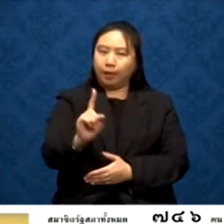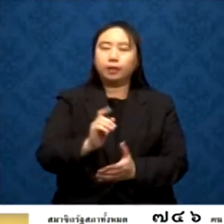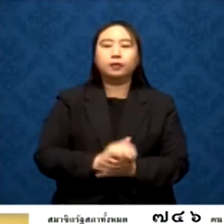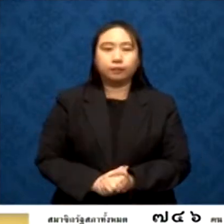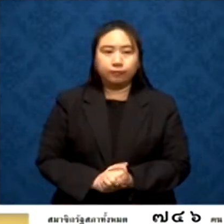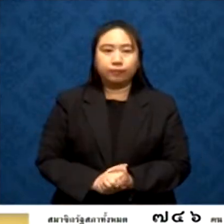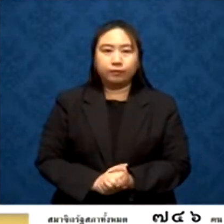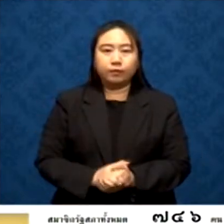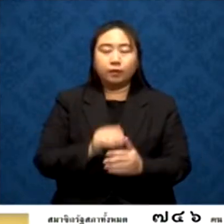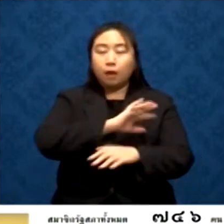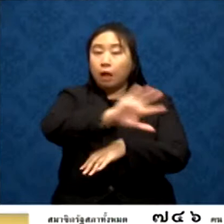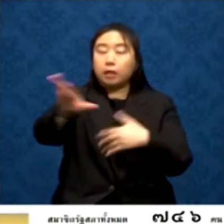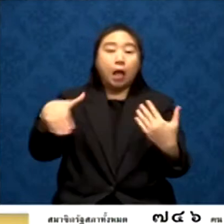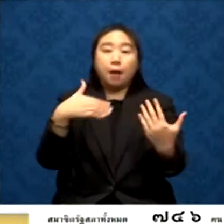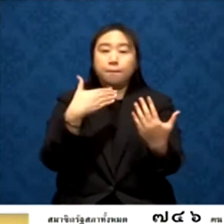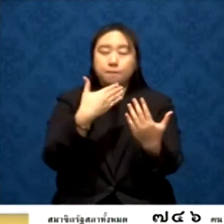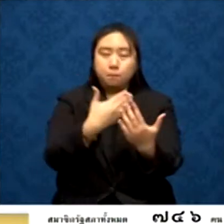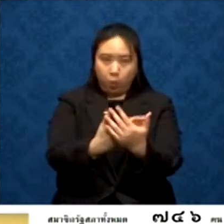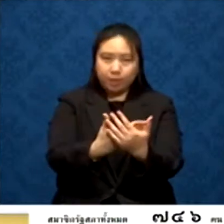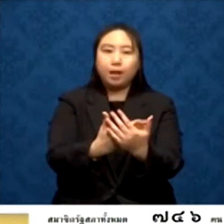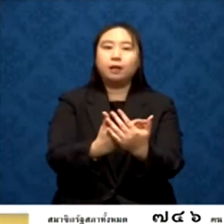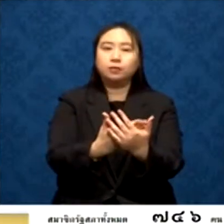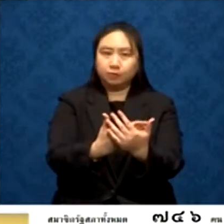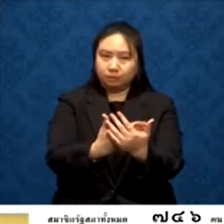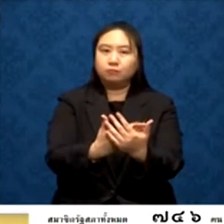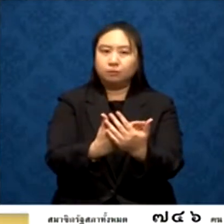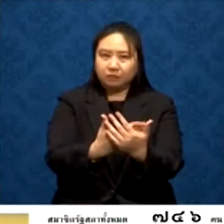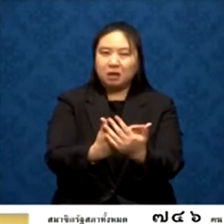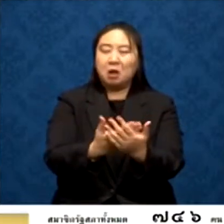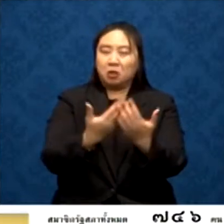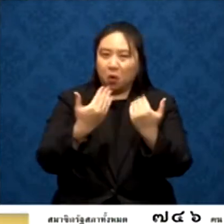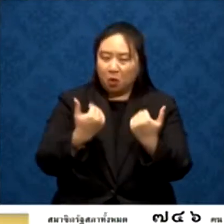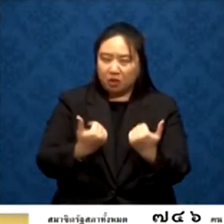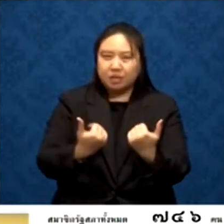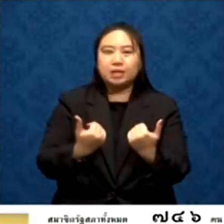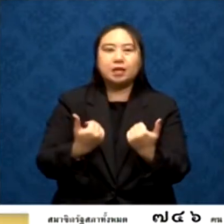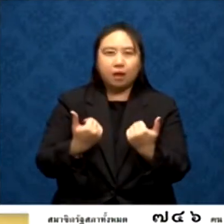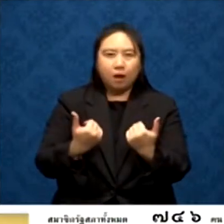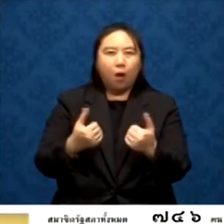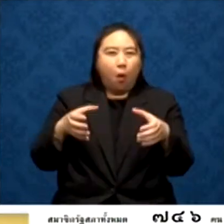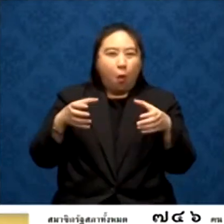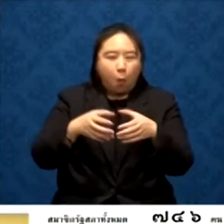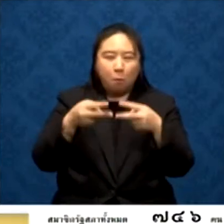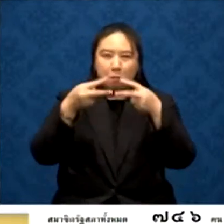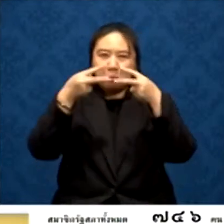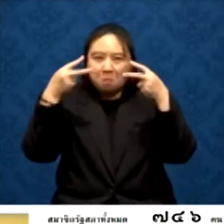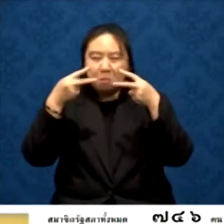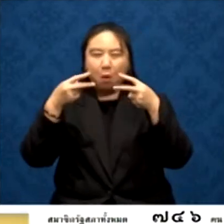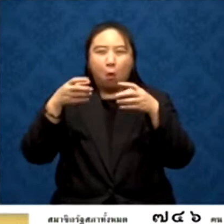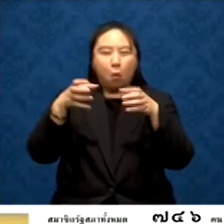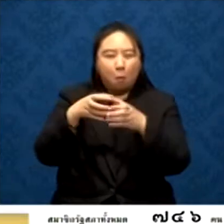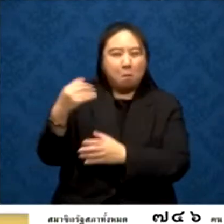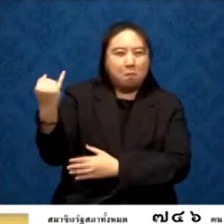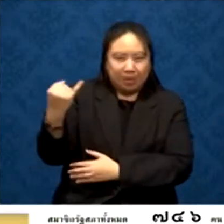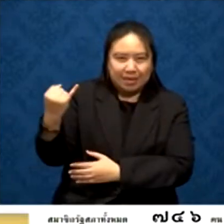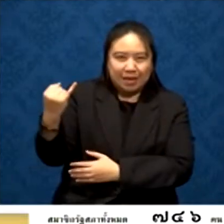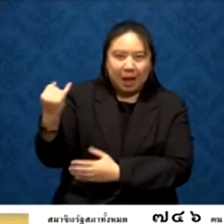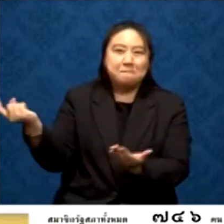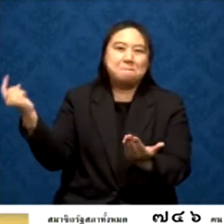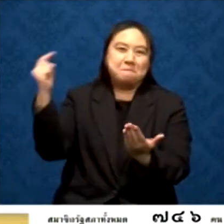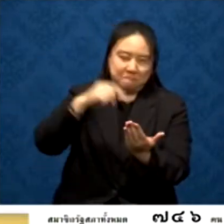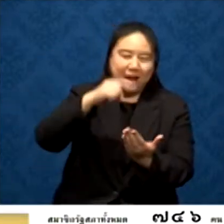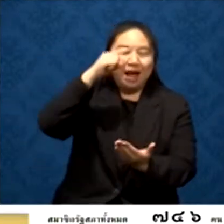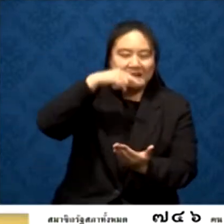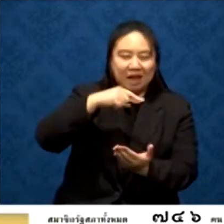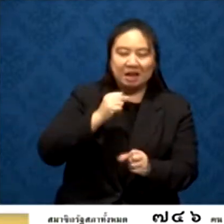ดนี้ทำให้อาชญากรข้ามชาติเข้ามาเสวยสุขในประเทศของเราได้อย่างปลอดภั